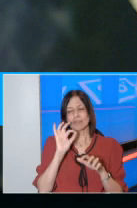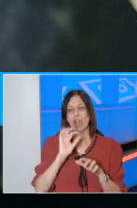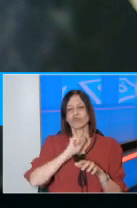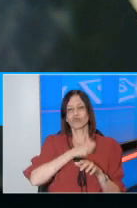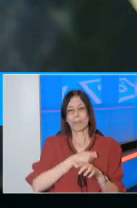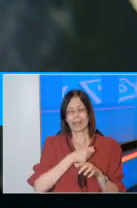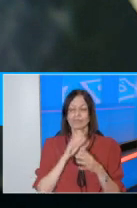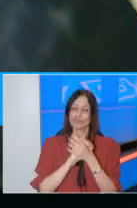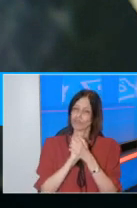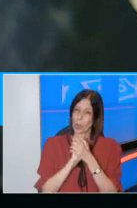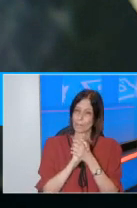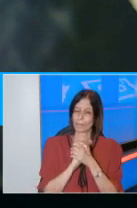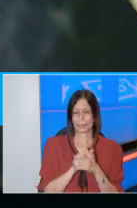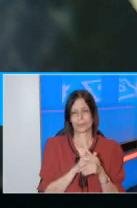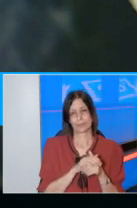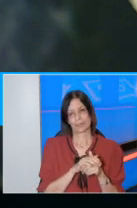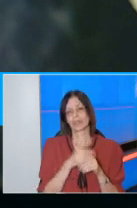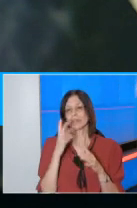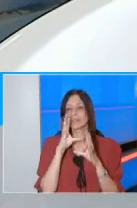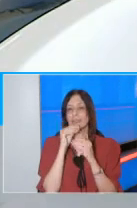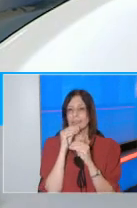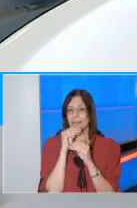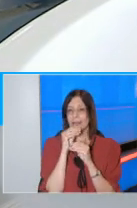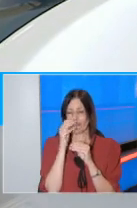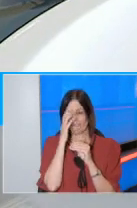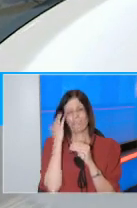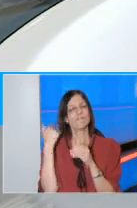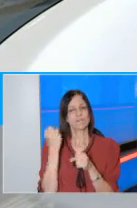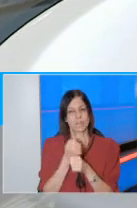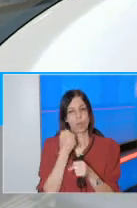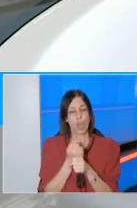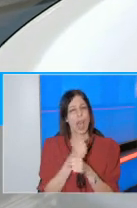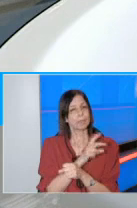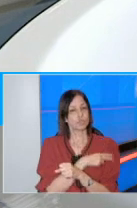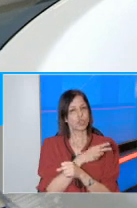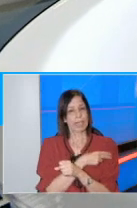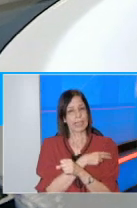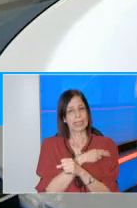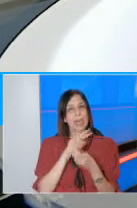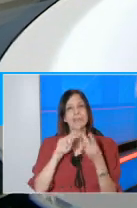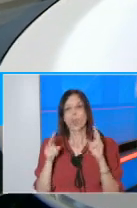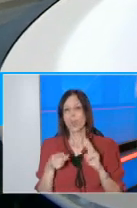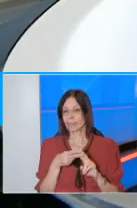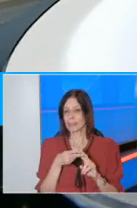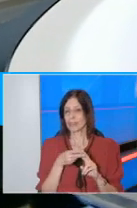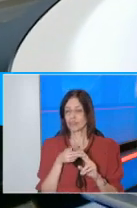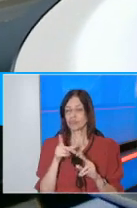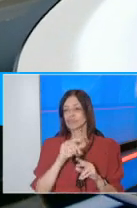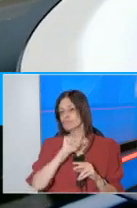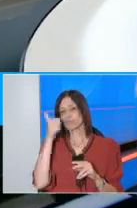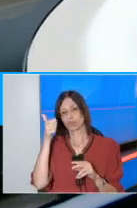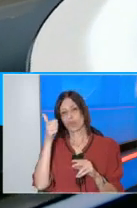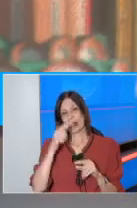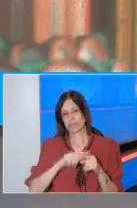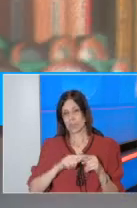לך. אהלן. אז בוא נדבר על הפעולה המשטרתית הבינלאומית הזאת, שהיא ממש ראשונה